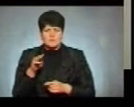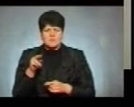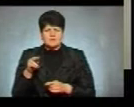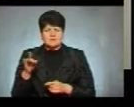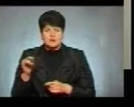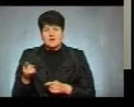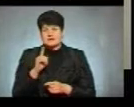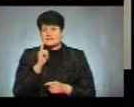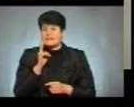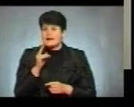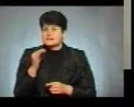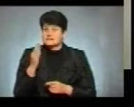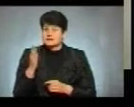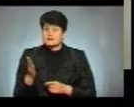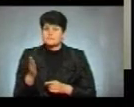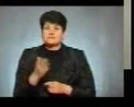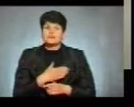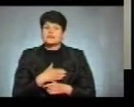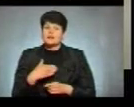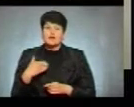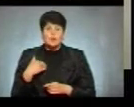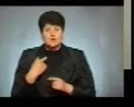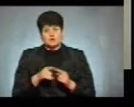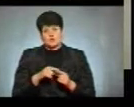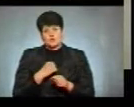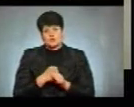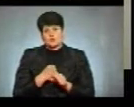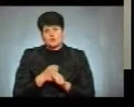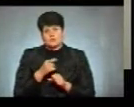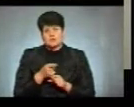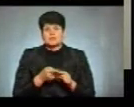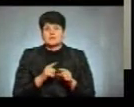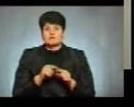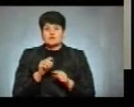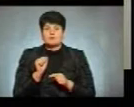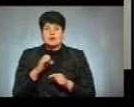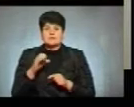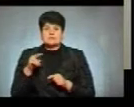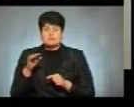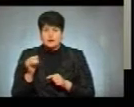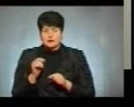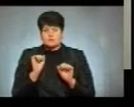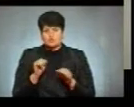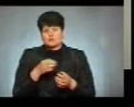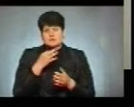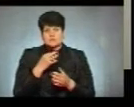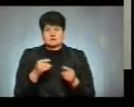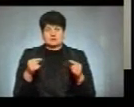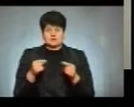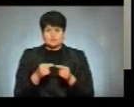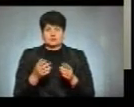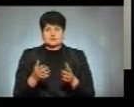як Зеленський, ну, не хоче цього робити, і в цьому аспекті я як психолог можу сказати, є